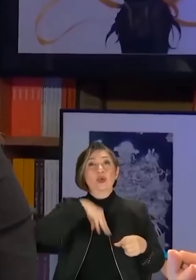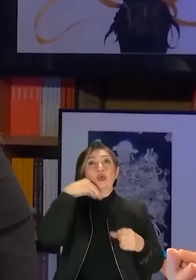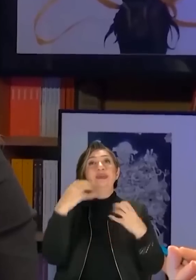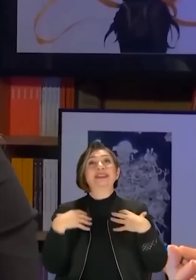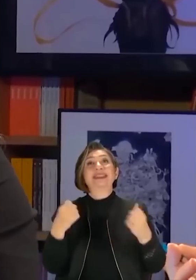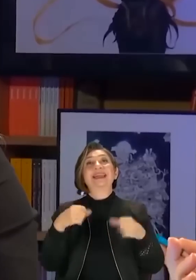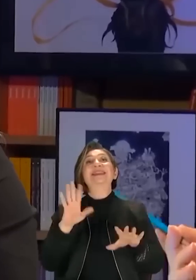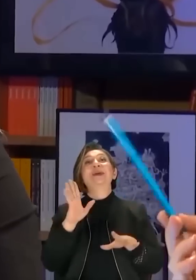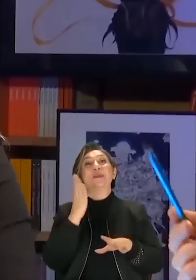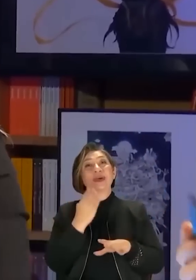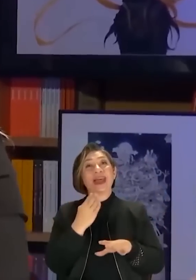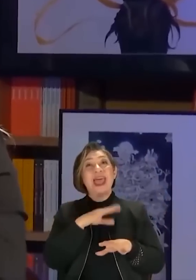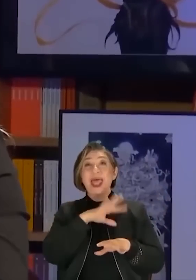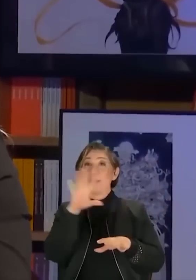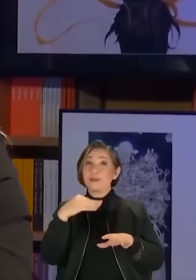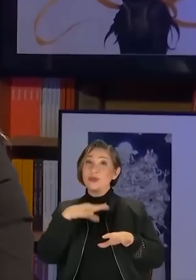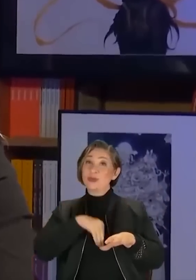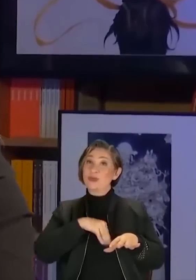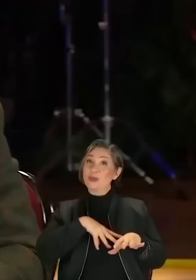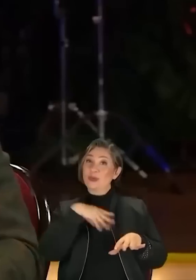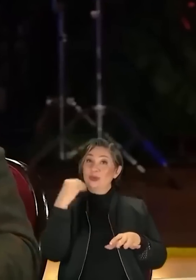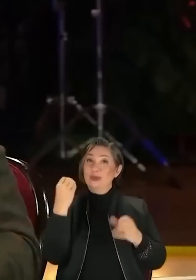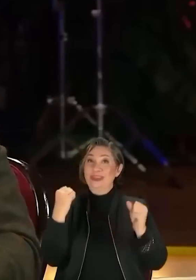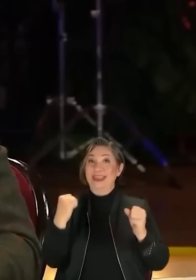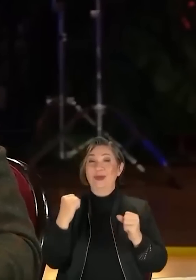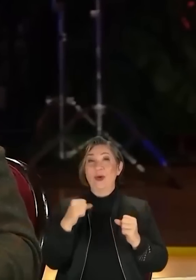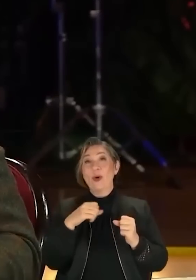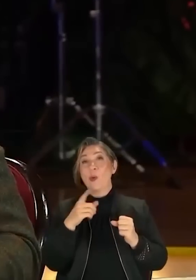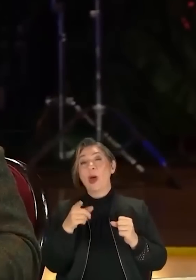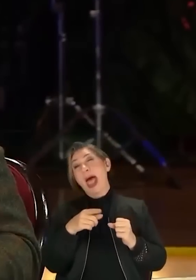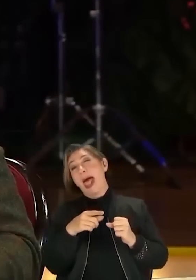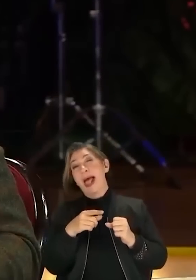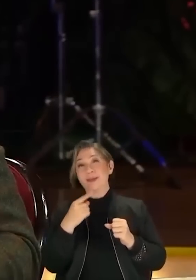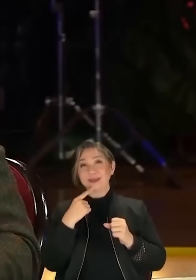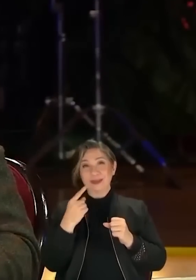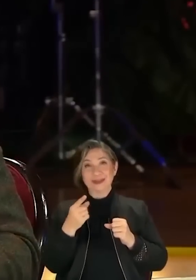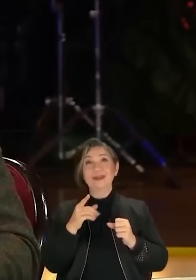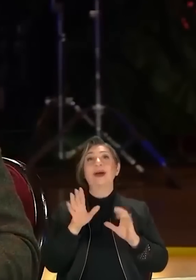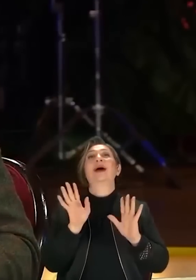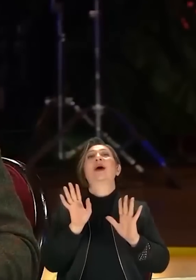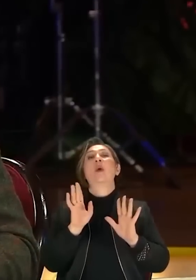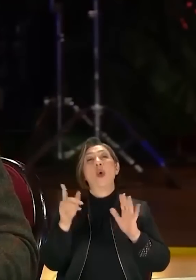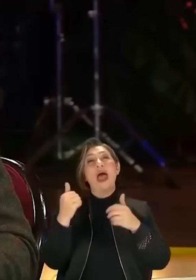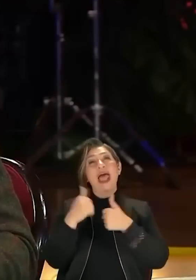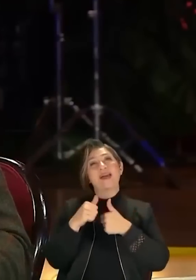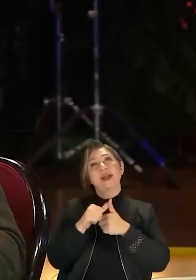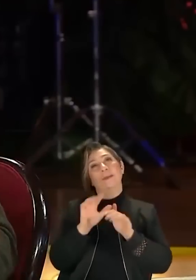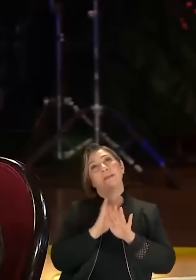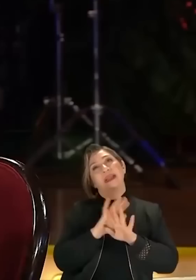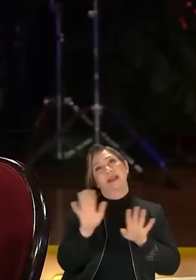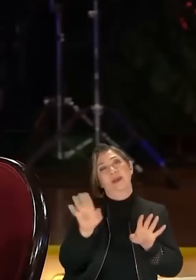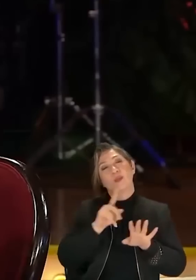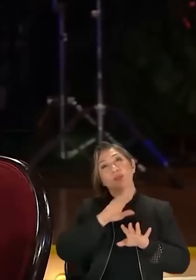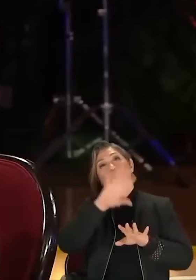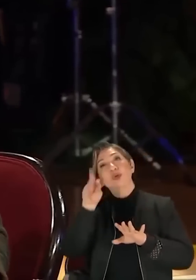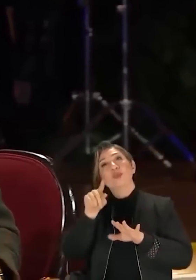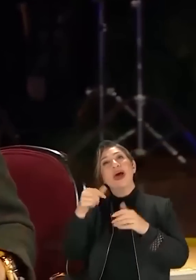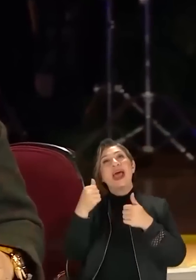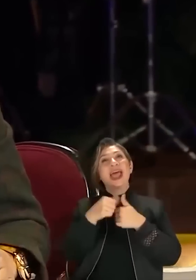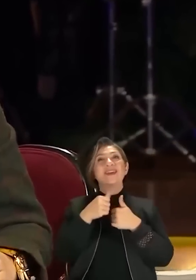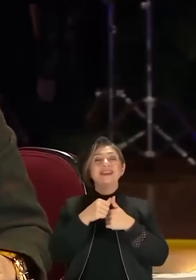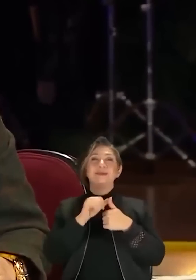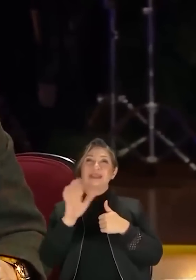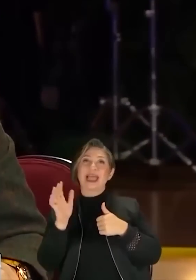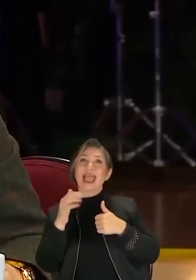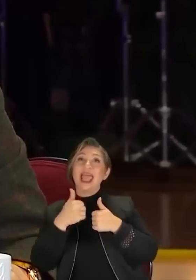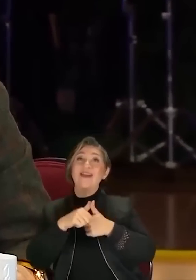sağlığı değil mi canım? Hepimizin ruh sağlığı. Yani öbür tarafa mı göz kırpıyorsun dedim ama onlar o evlilikler yok, bitti. Yok, yok, yok. Şimdi bütün bu evlilikçiler...